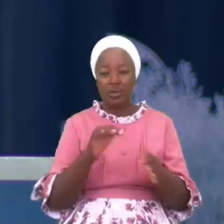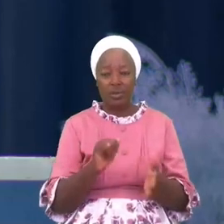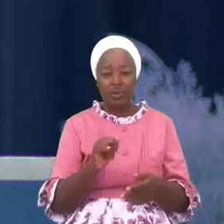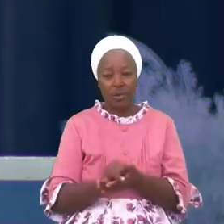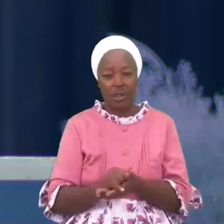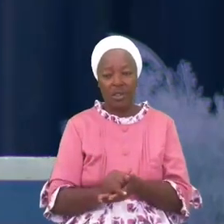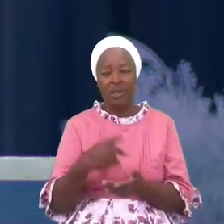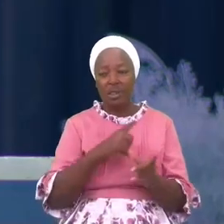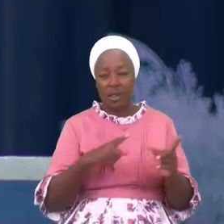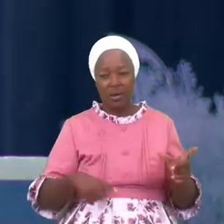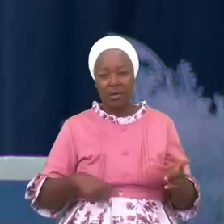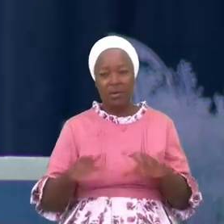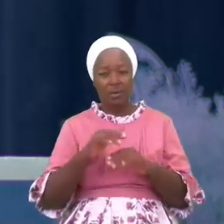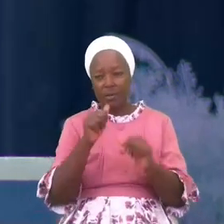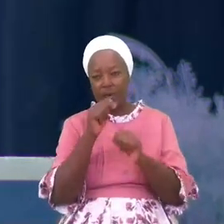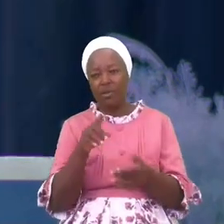Coopérez, Dieu vous bénira.